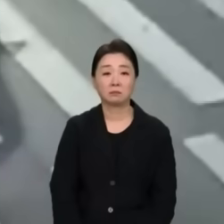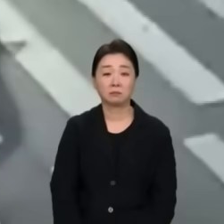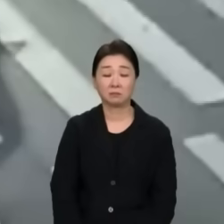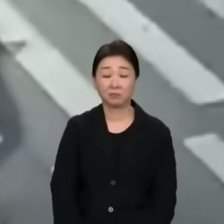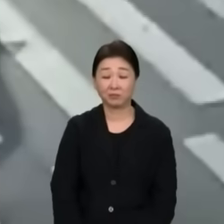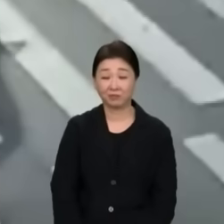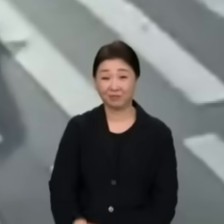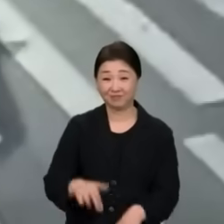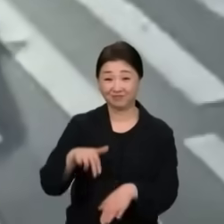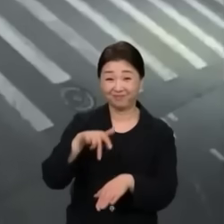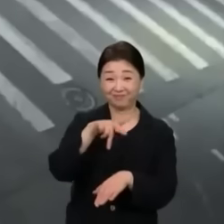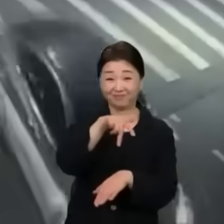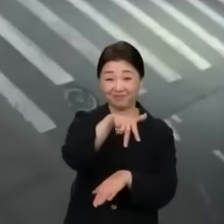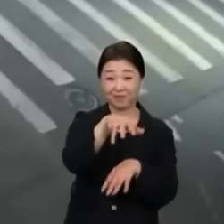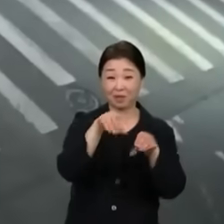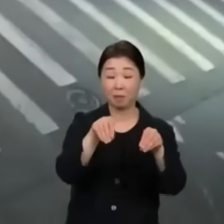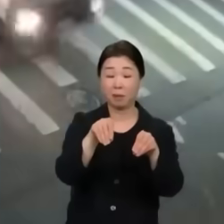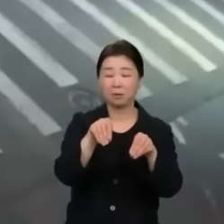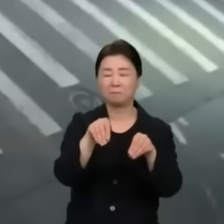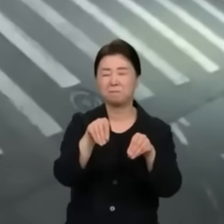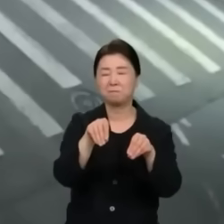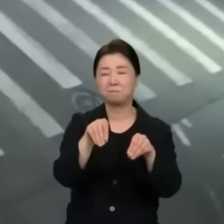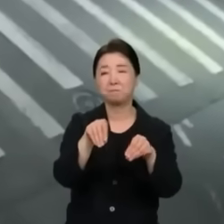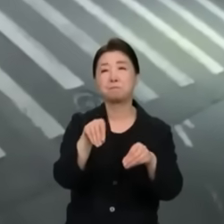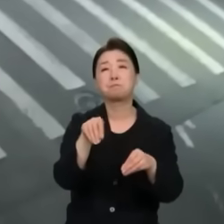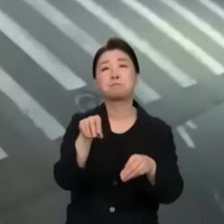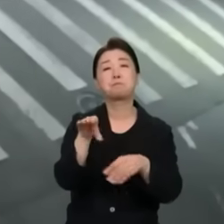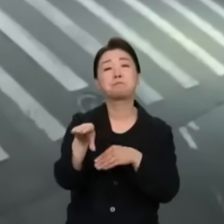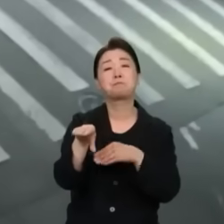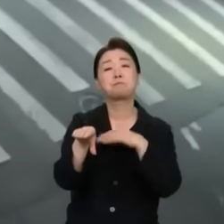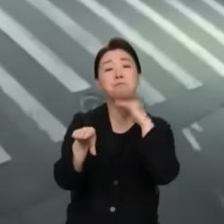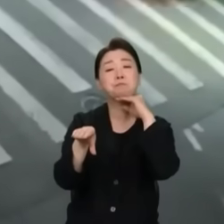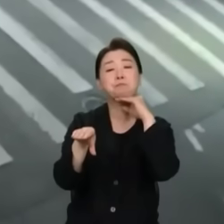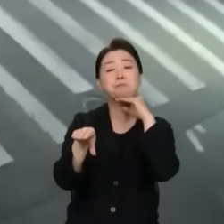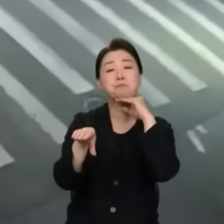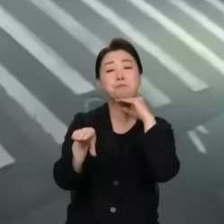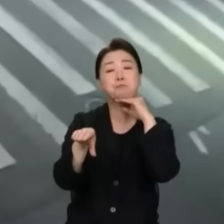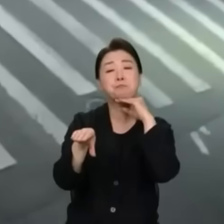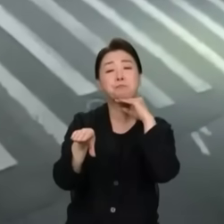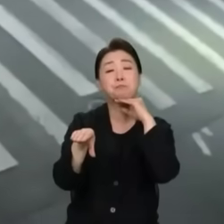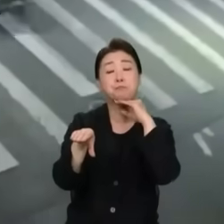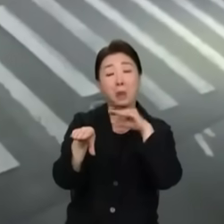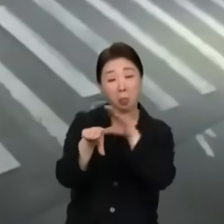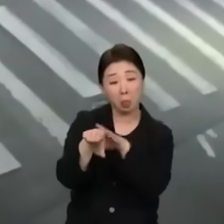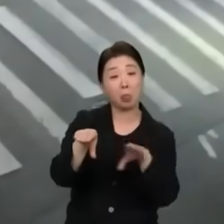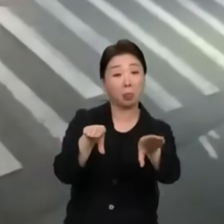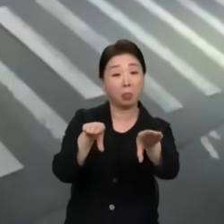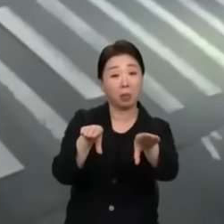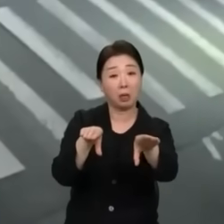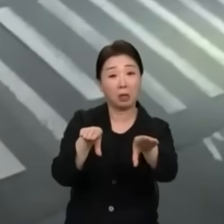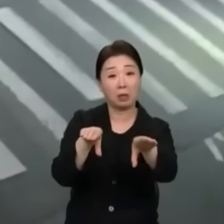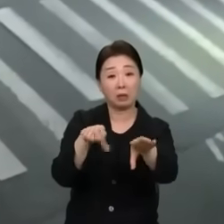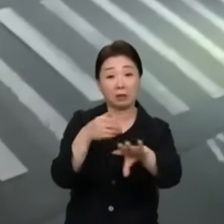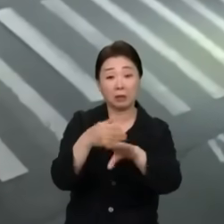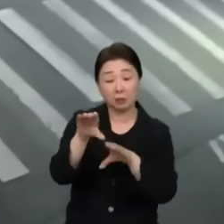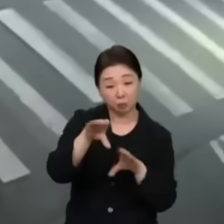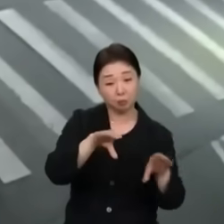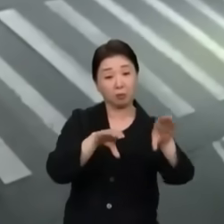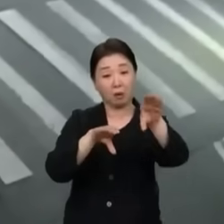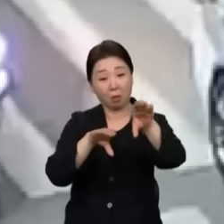횡단보도에 멈춰선 차량은 움직이지 않습니다. 한참 기다리다 뒷차량은 빠져나가고 다른 차량들도